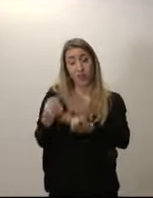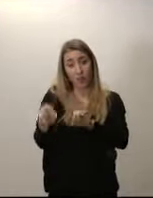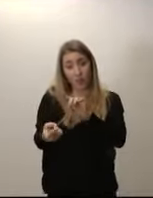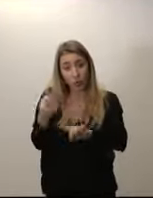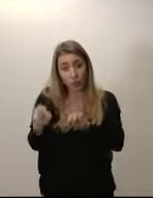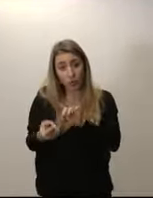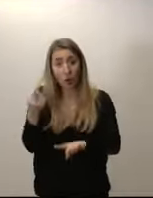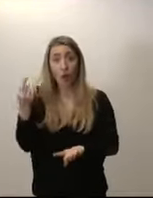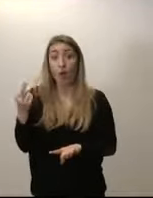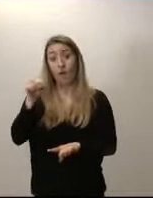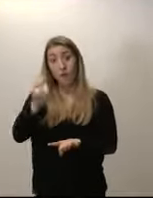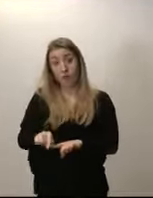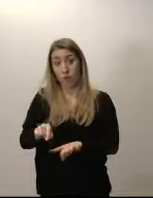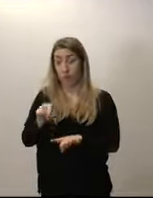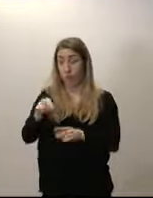de ce lieu,